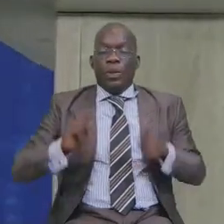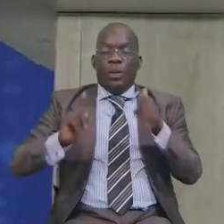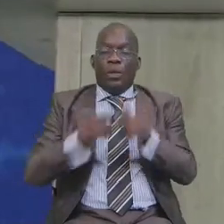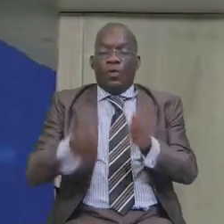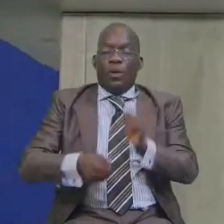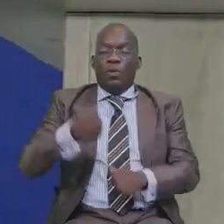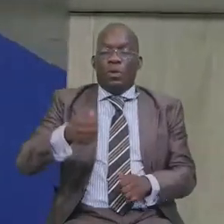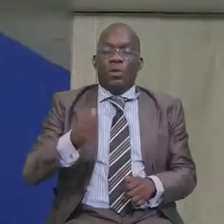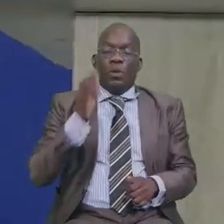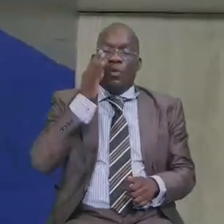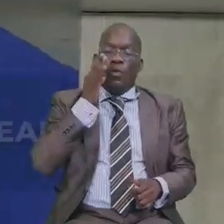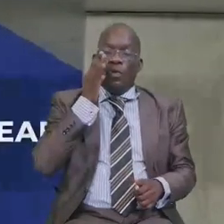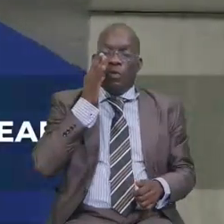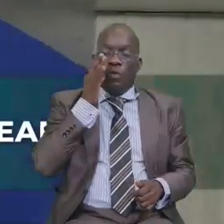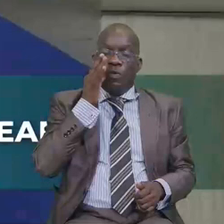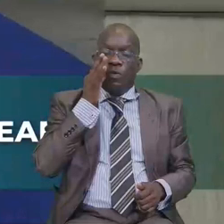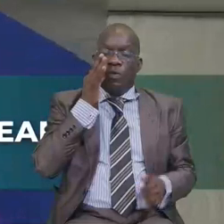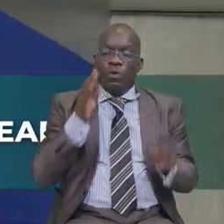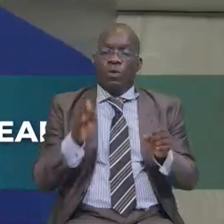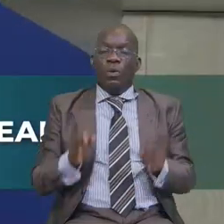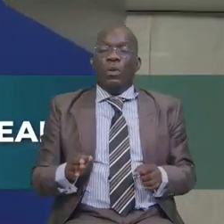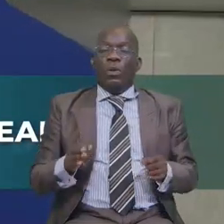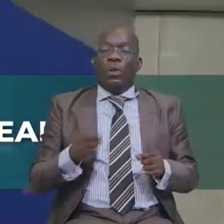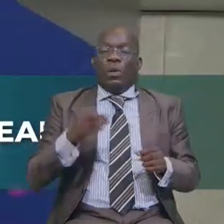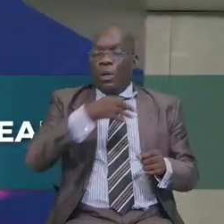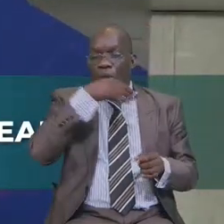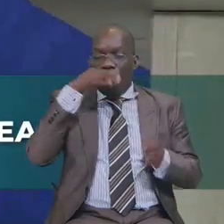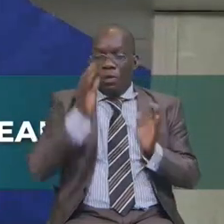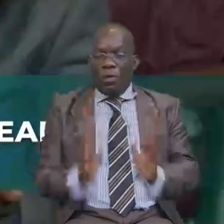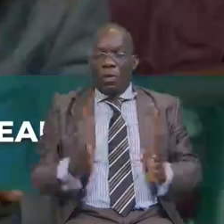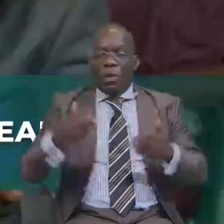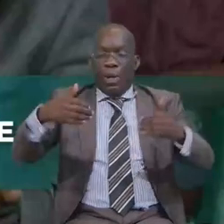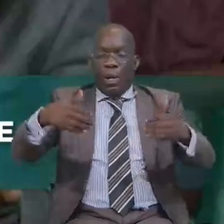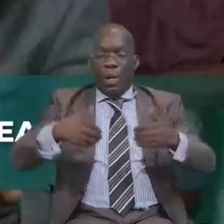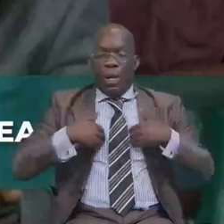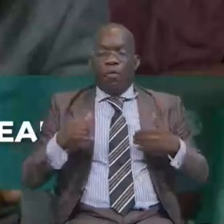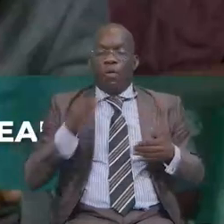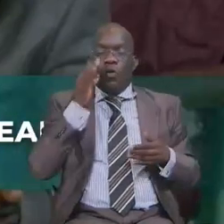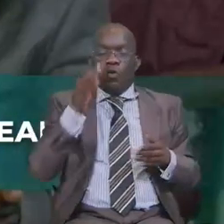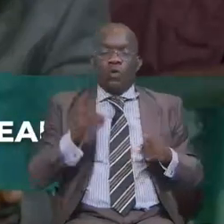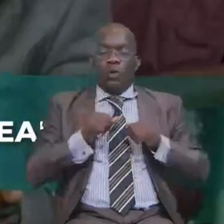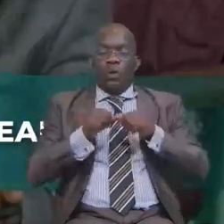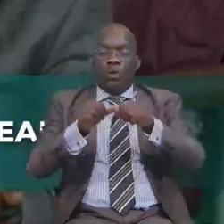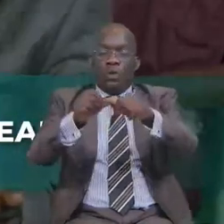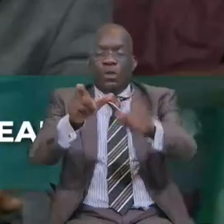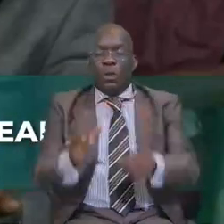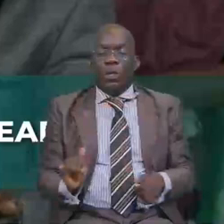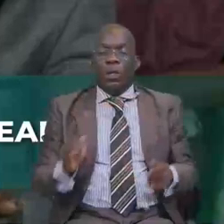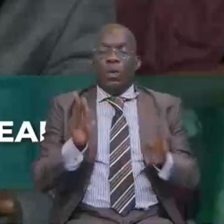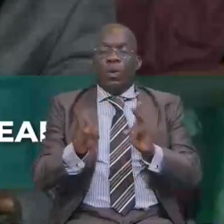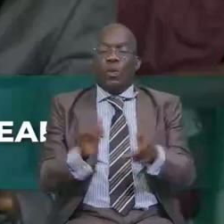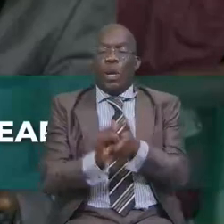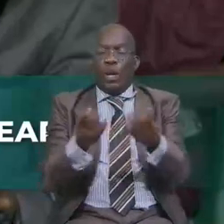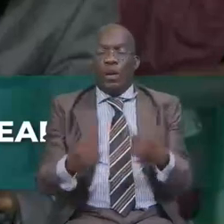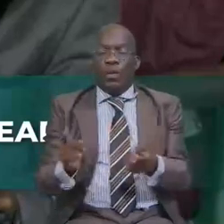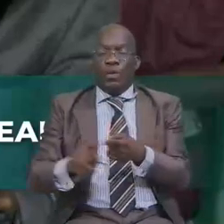Les cultivateurs les plus fructueux portant continuellement de fruits. Ceux-là qui sont venus à Christ et qui